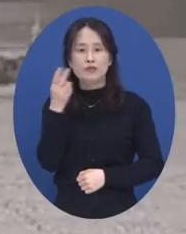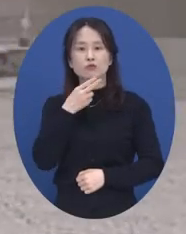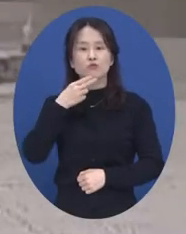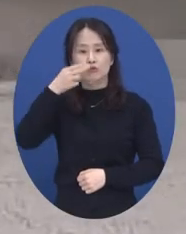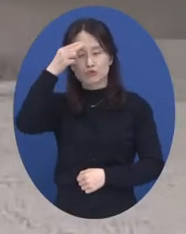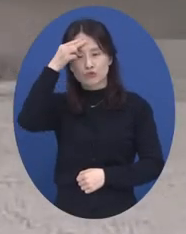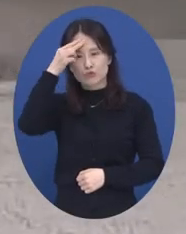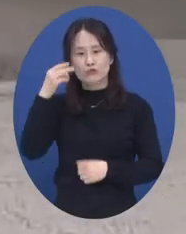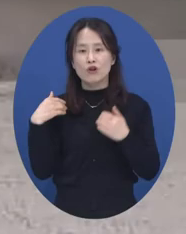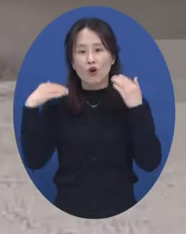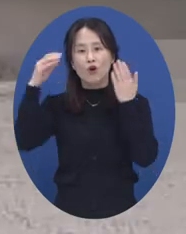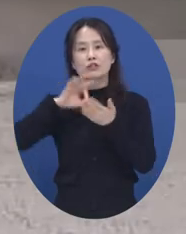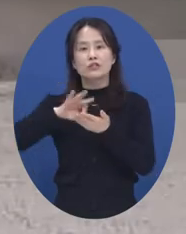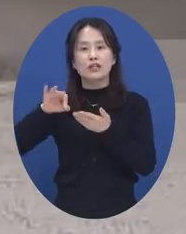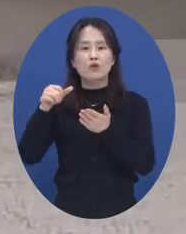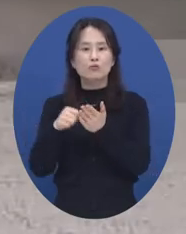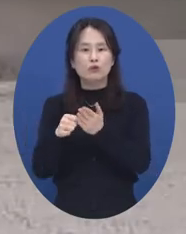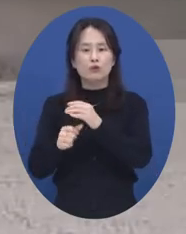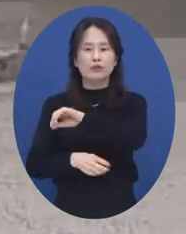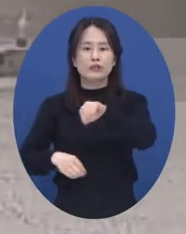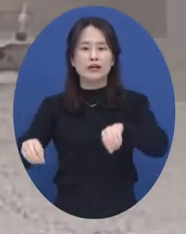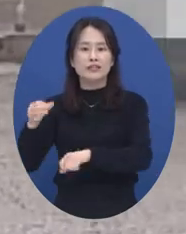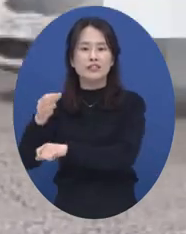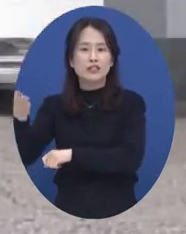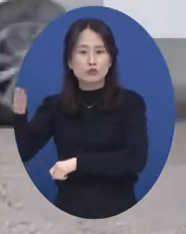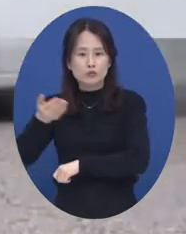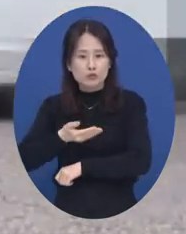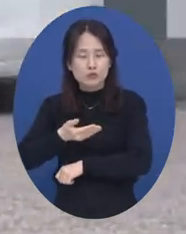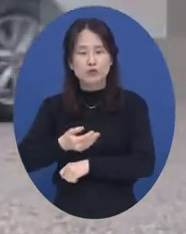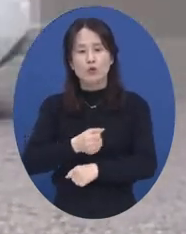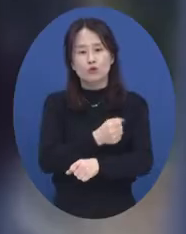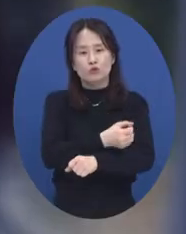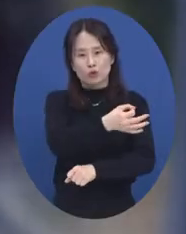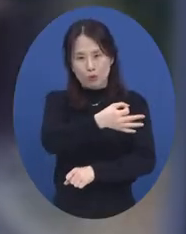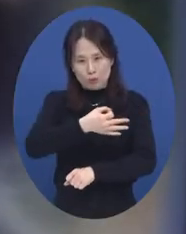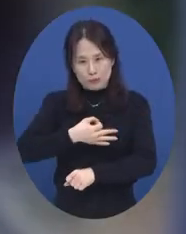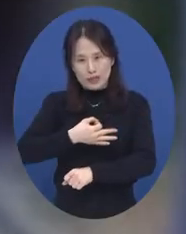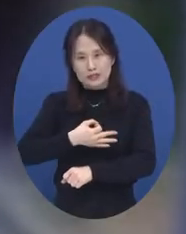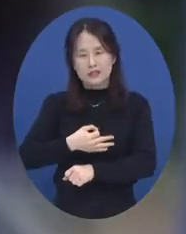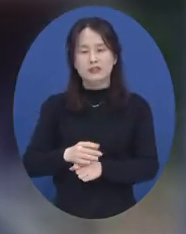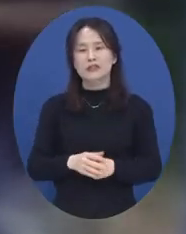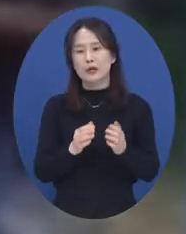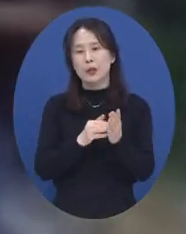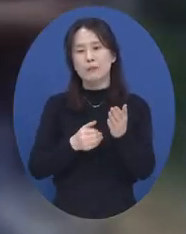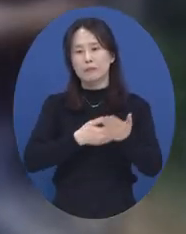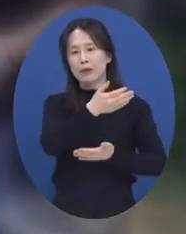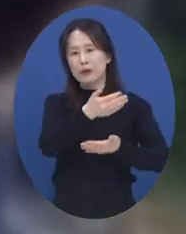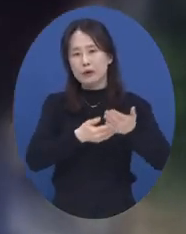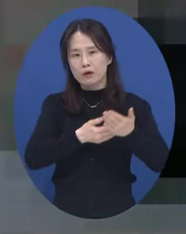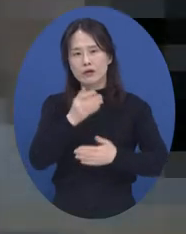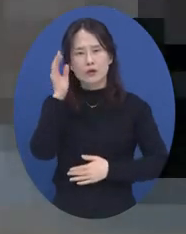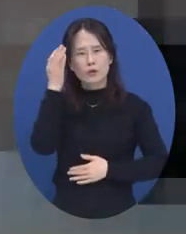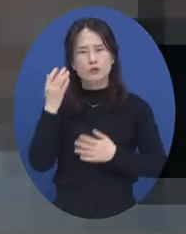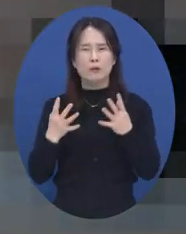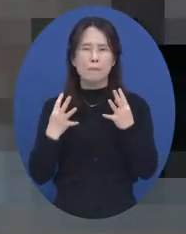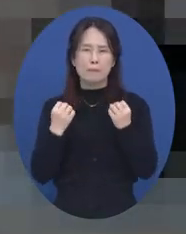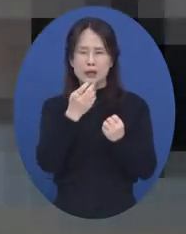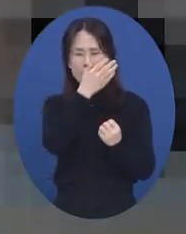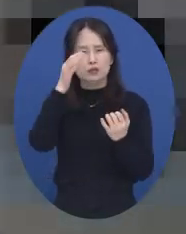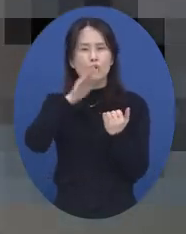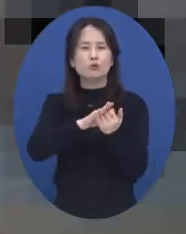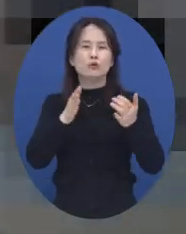아니라 술, 성인 용품까지도 대신 구매해주고 수수료를 받아 되파는 이런 은밀한 거래가